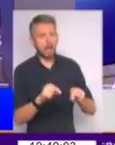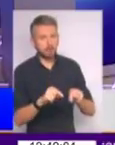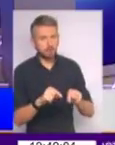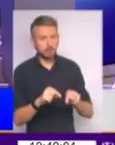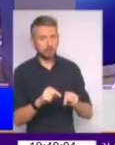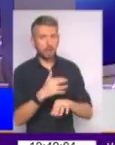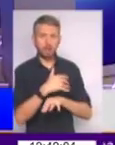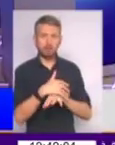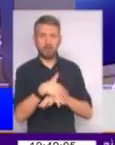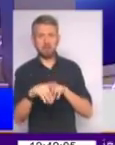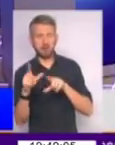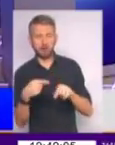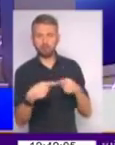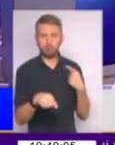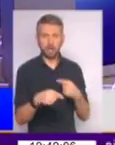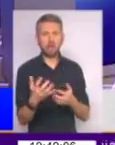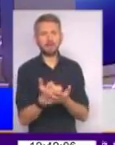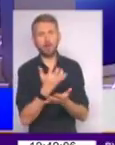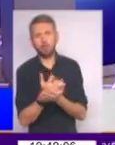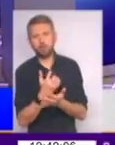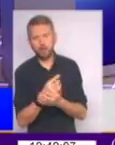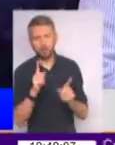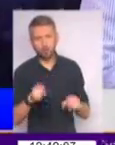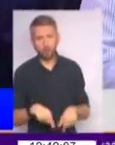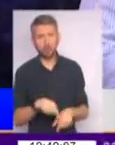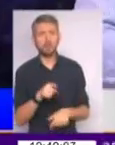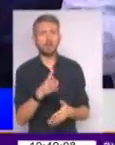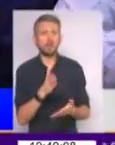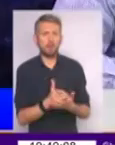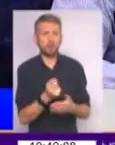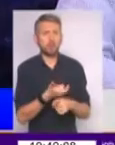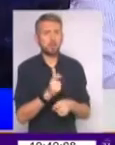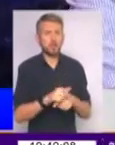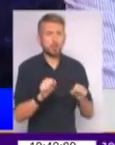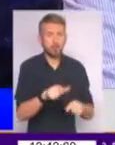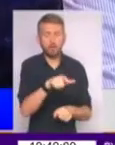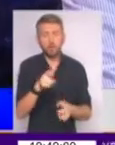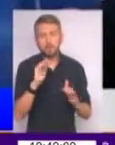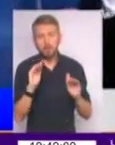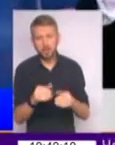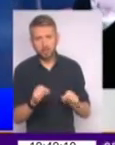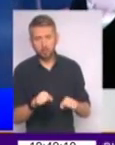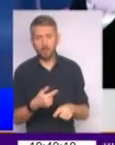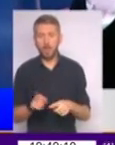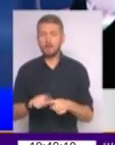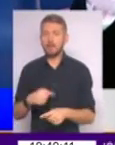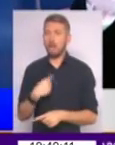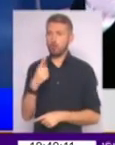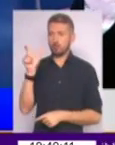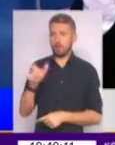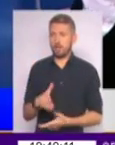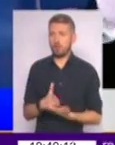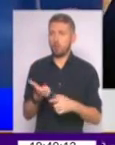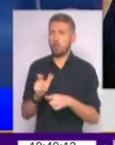емігрант, емігрант у році, і заробітчани теж. Давайте, ну поймите, ви маєте трохи більше можливості, люди менше. Подождите, але... это я один человек имею